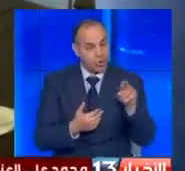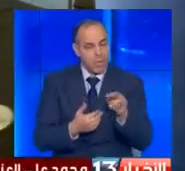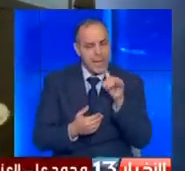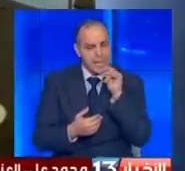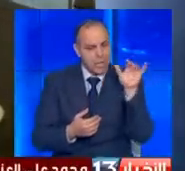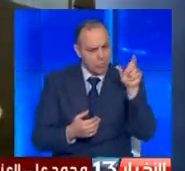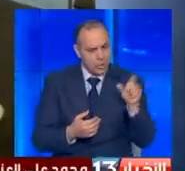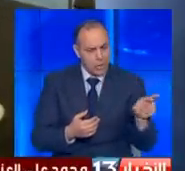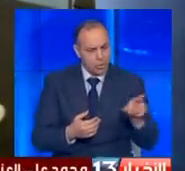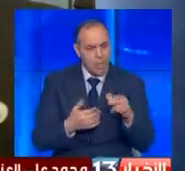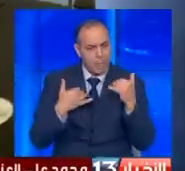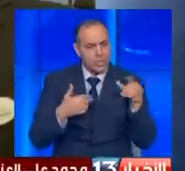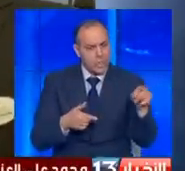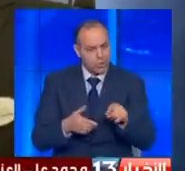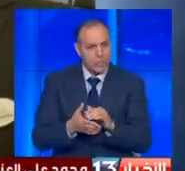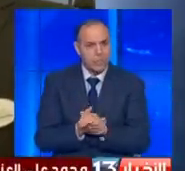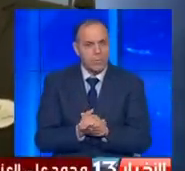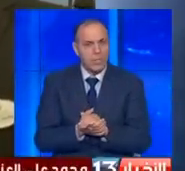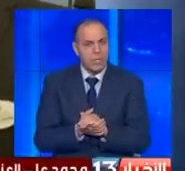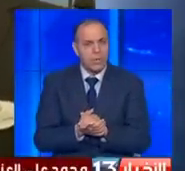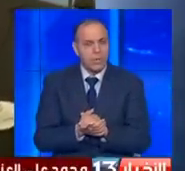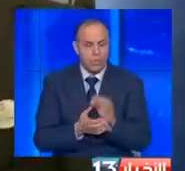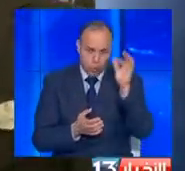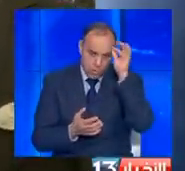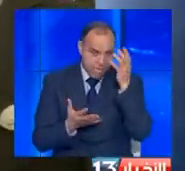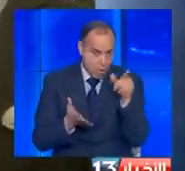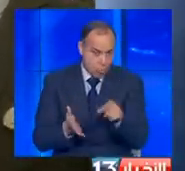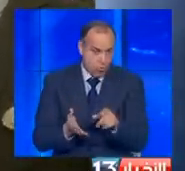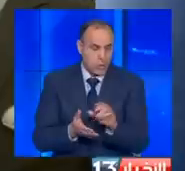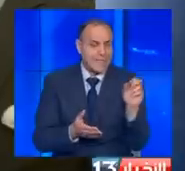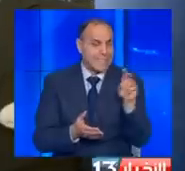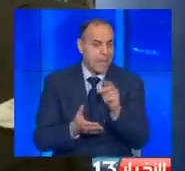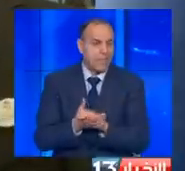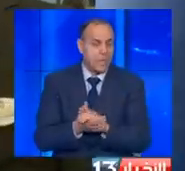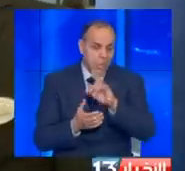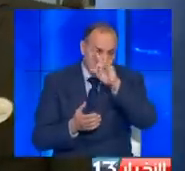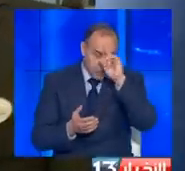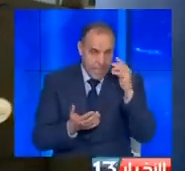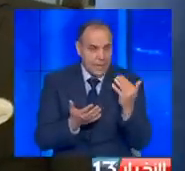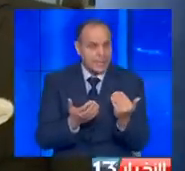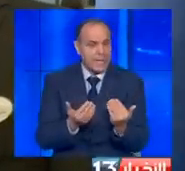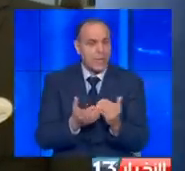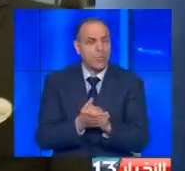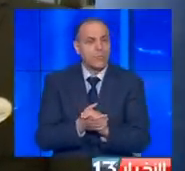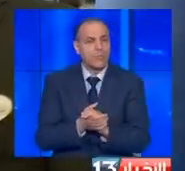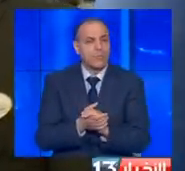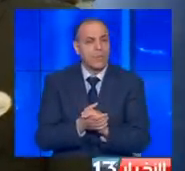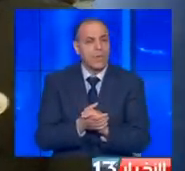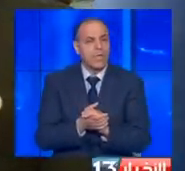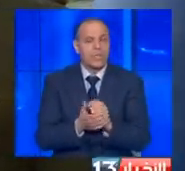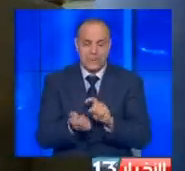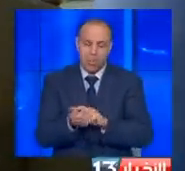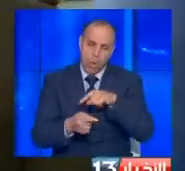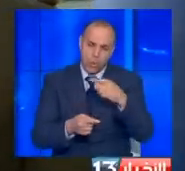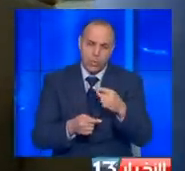من الجزائر اه وان شاء الله ان شاء الله